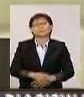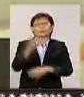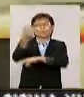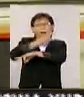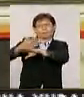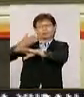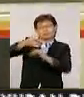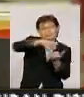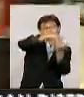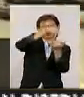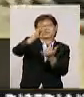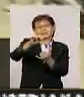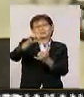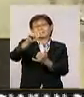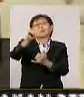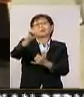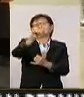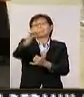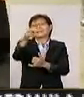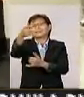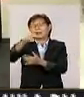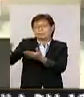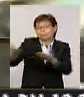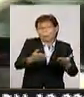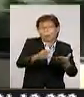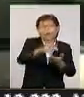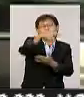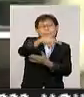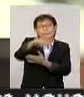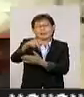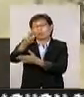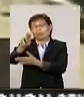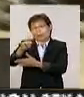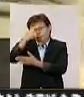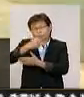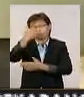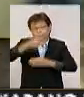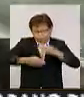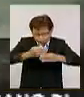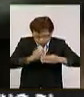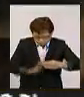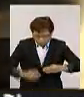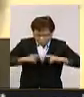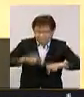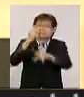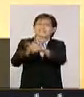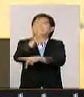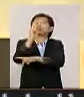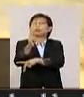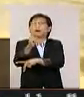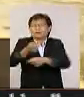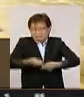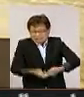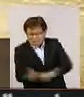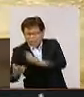Dua hari lalu, jenazah Nazrin dibawa ke Pusat Perubatan Universiti Malaya PPUM untuk proses bedah siasat kedua setelah digali